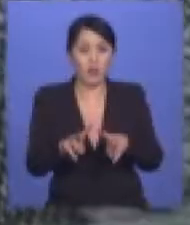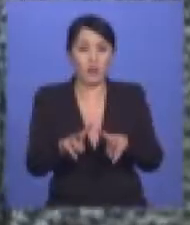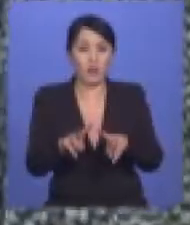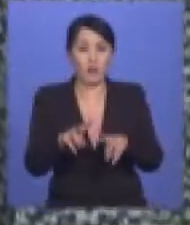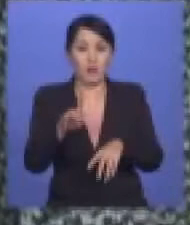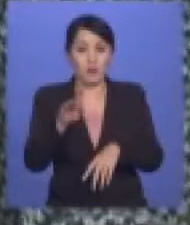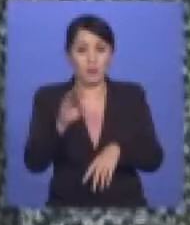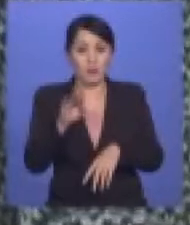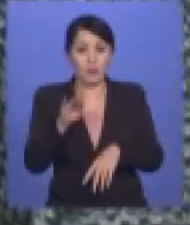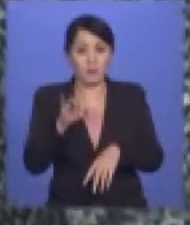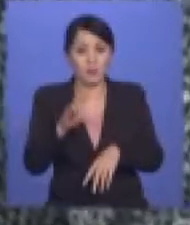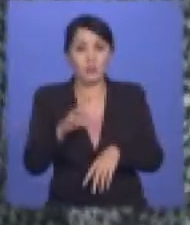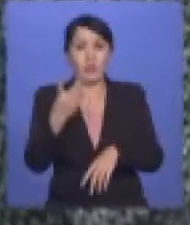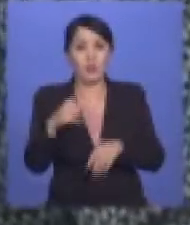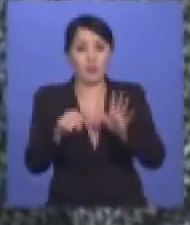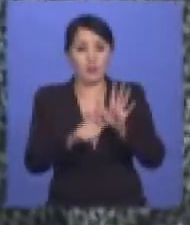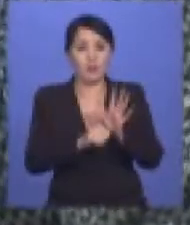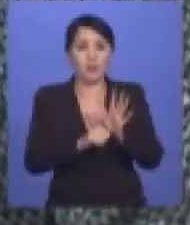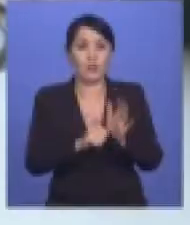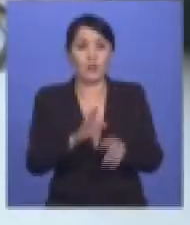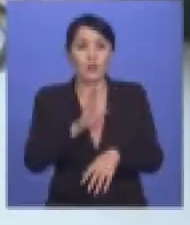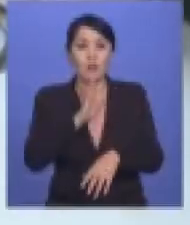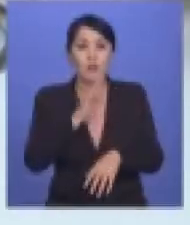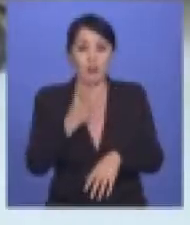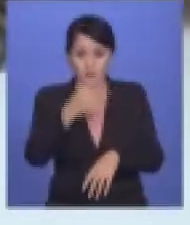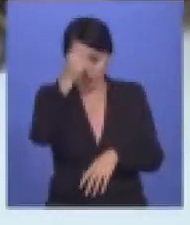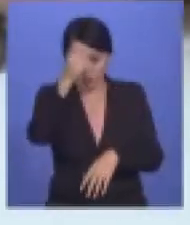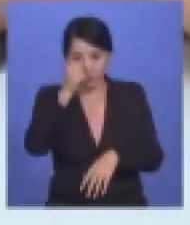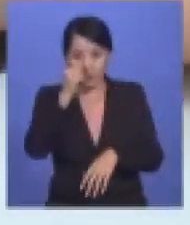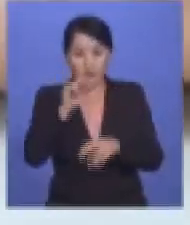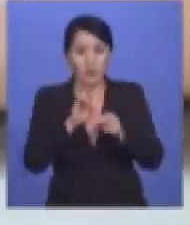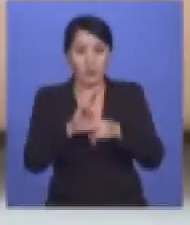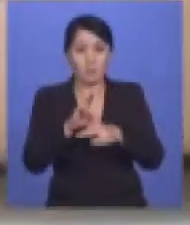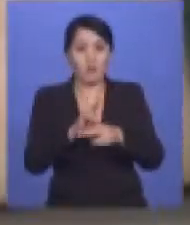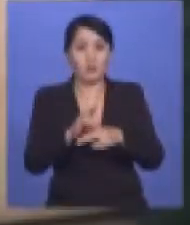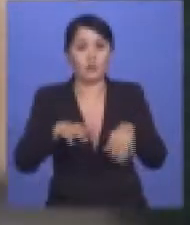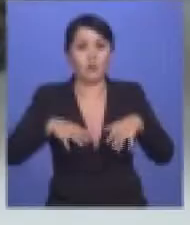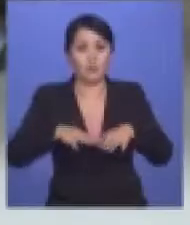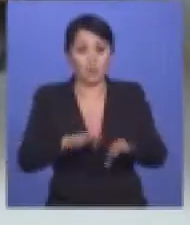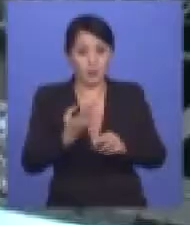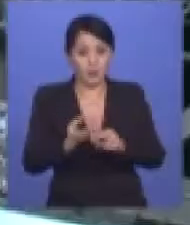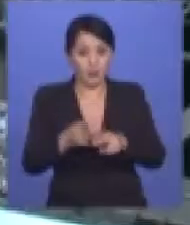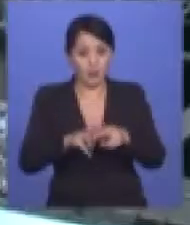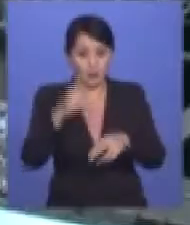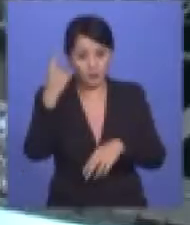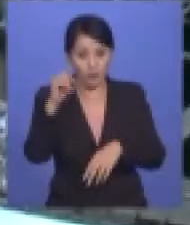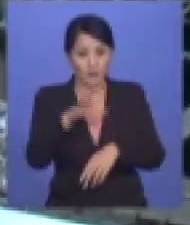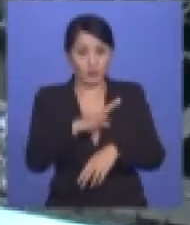бірі Любовь Киселева. 26 жасар нәзік жанды 4 ай бойы арнай курстардан өтіп, мамандықтың қыр-сырын меңгерген.